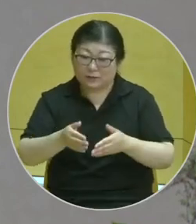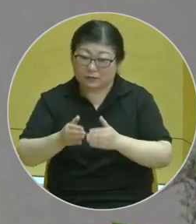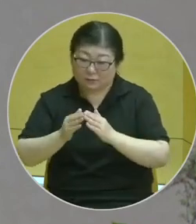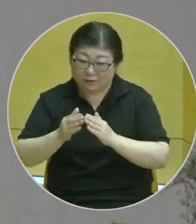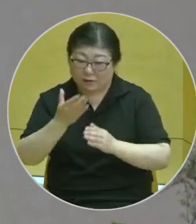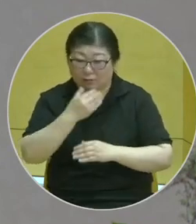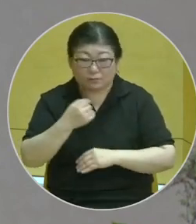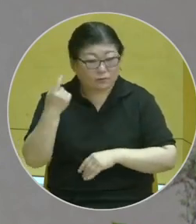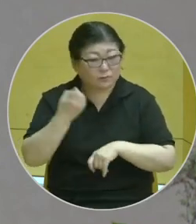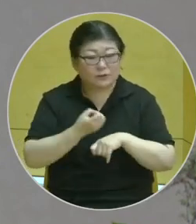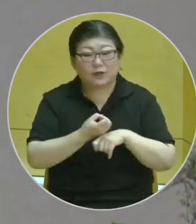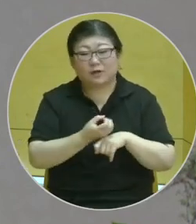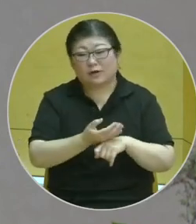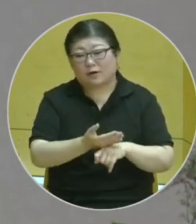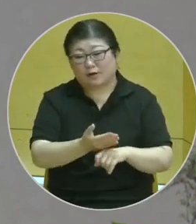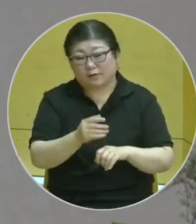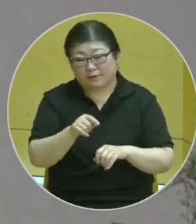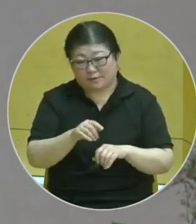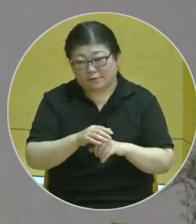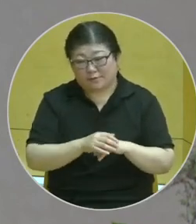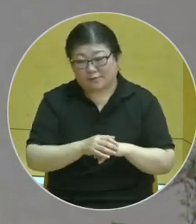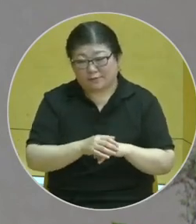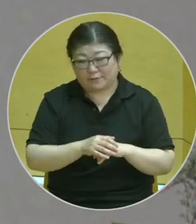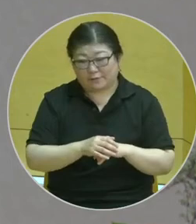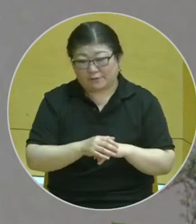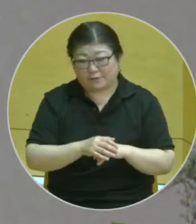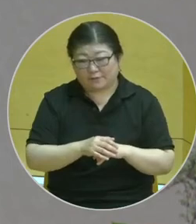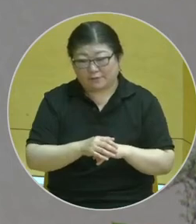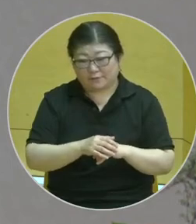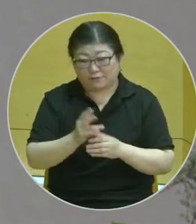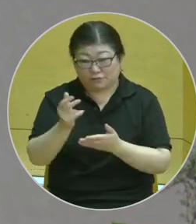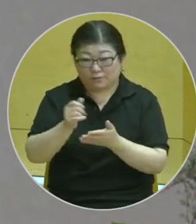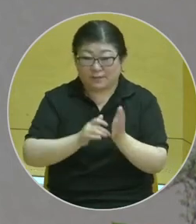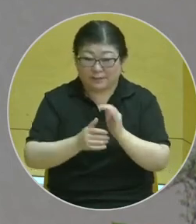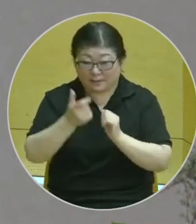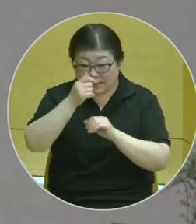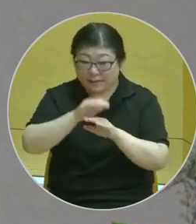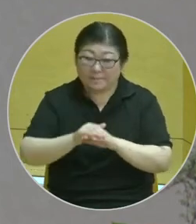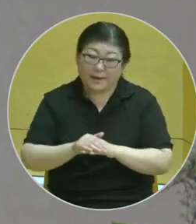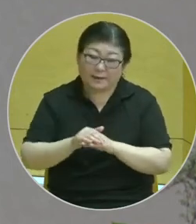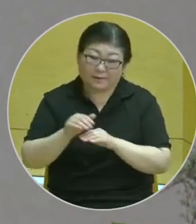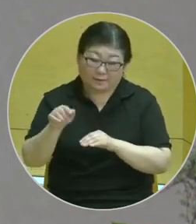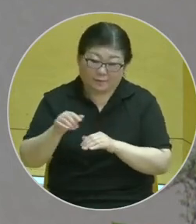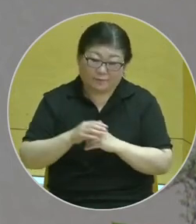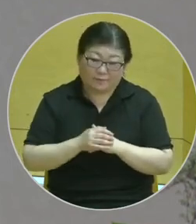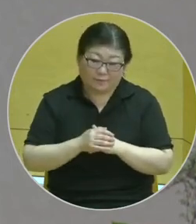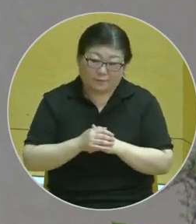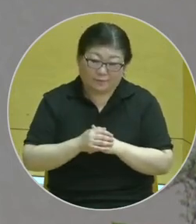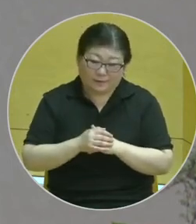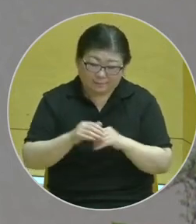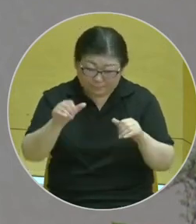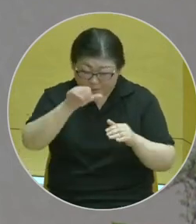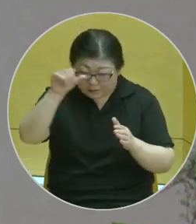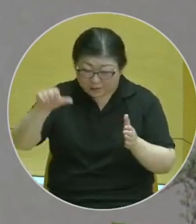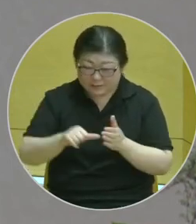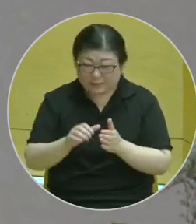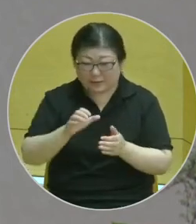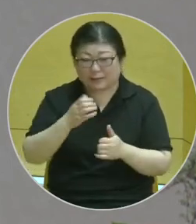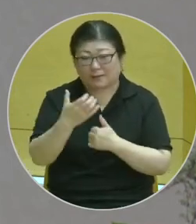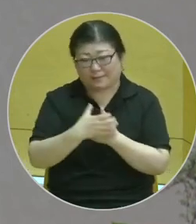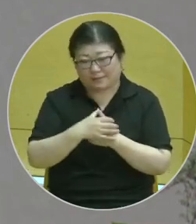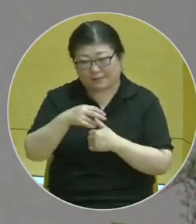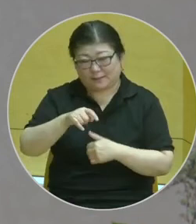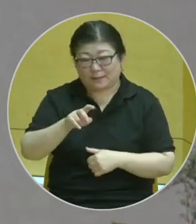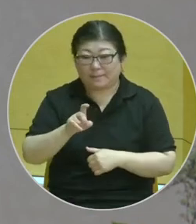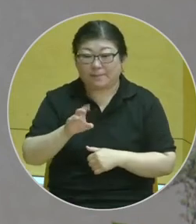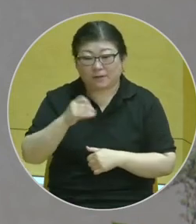그리고 주님을 예배하는 것 그것이 자기 은평 성이 4명이 되어서 그 사명을 따라서 자기 삶을 살았던